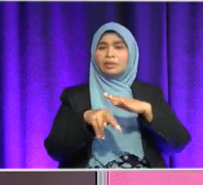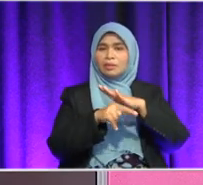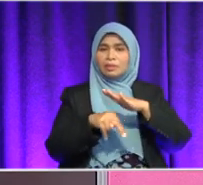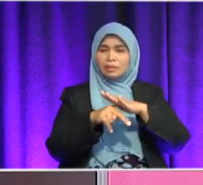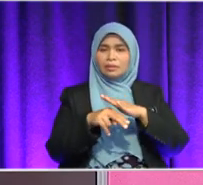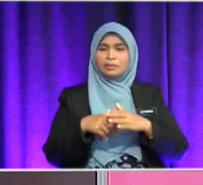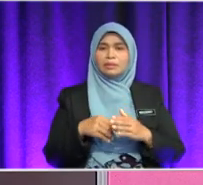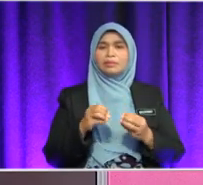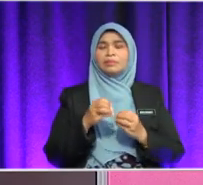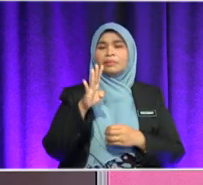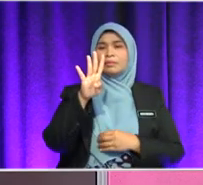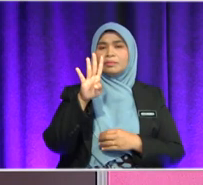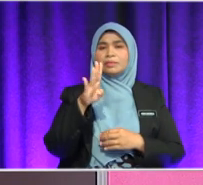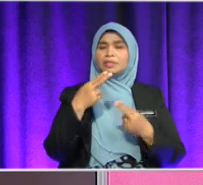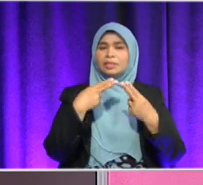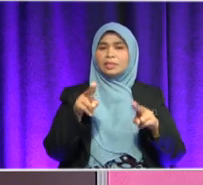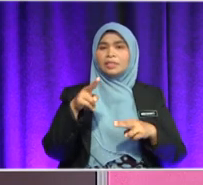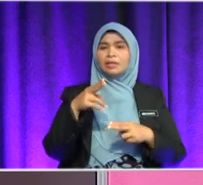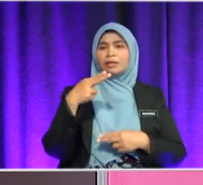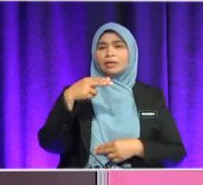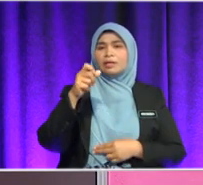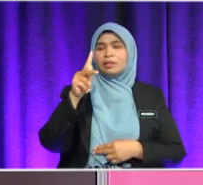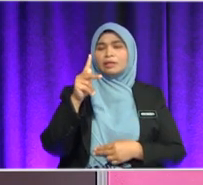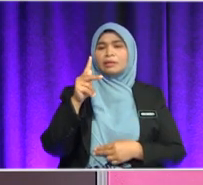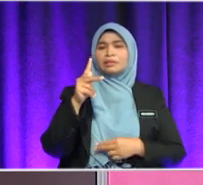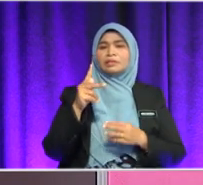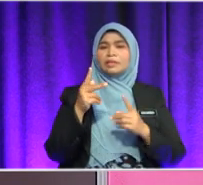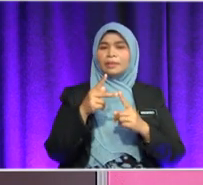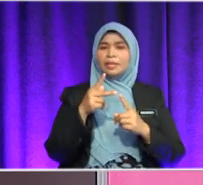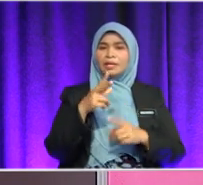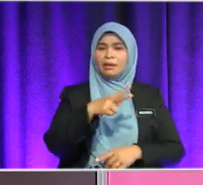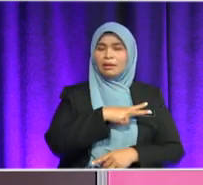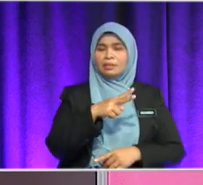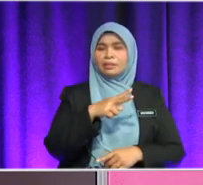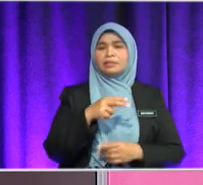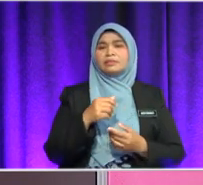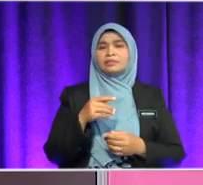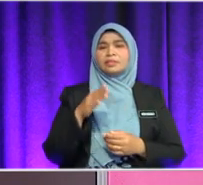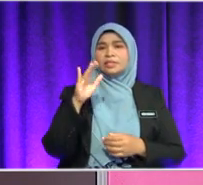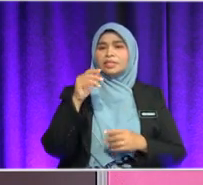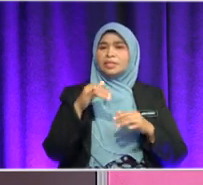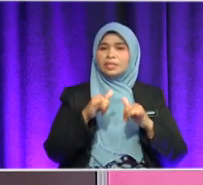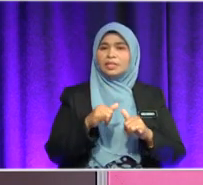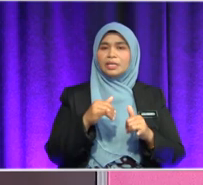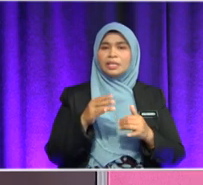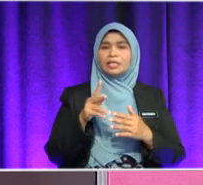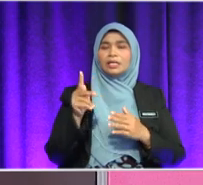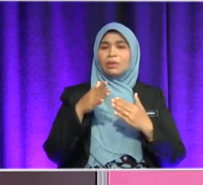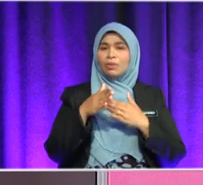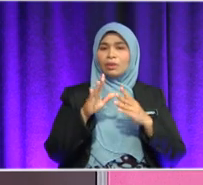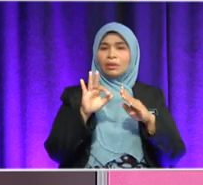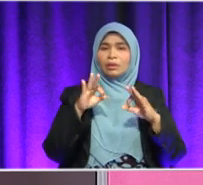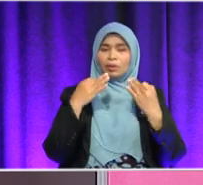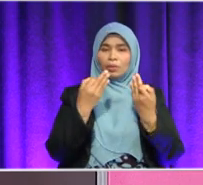keempatnya hilang hak terhadap harta pusaka yang ditinggalkan oleh keluarganya keluarga